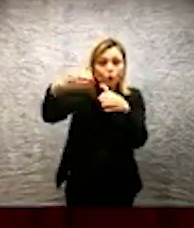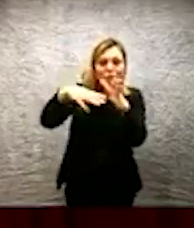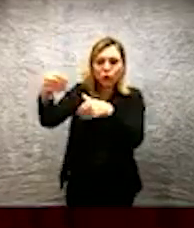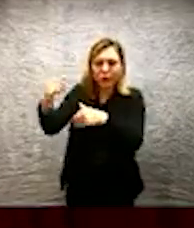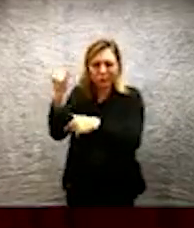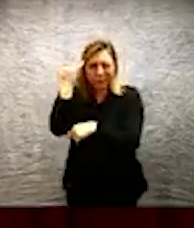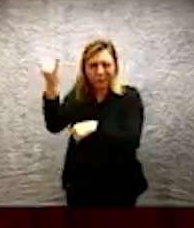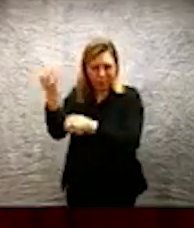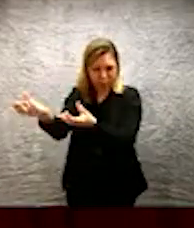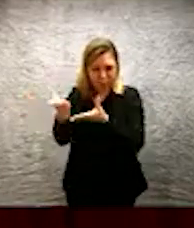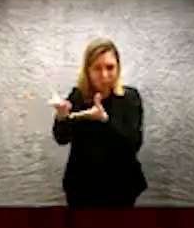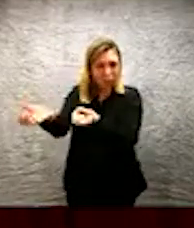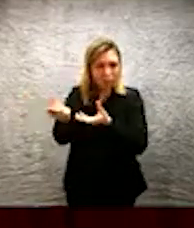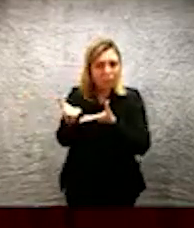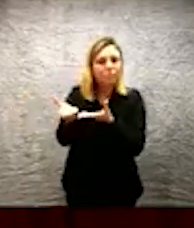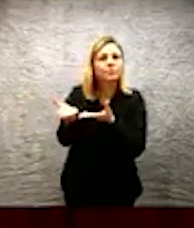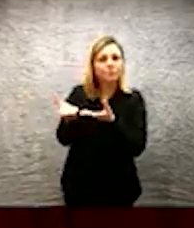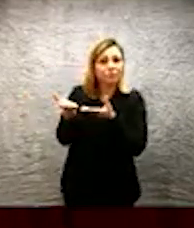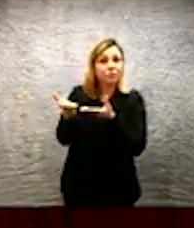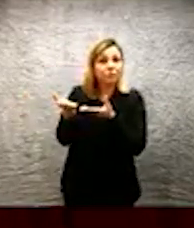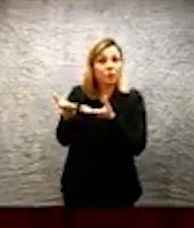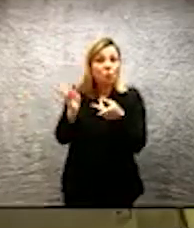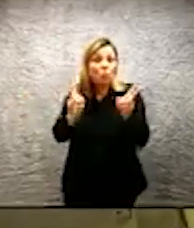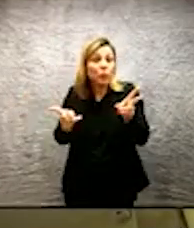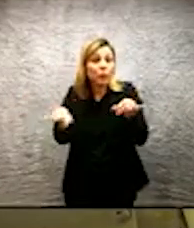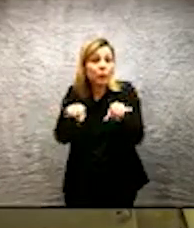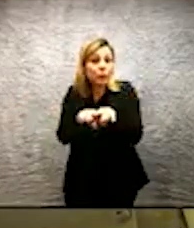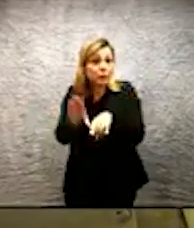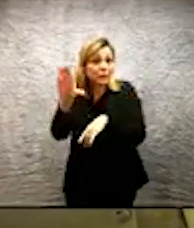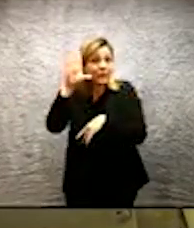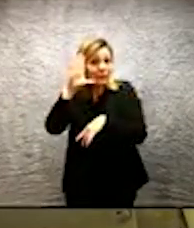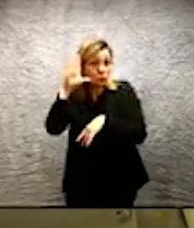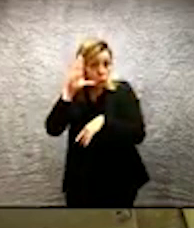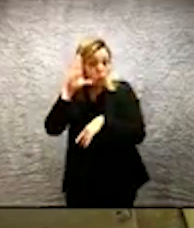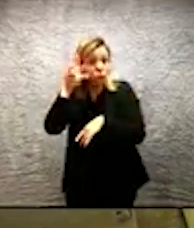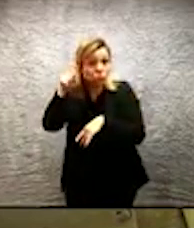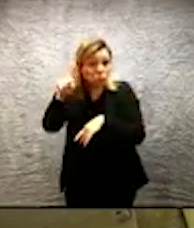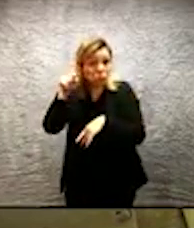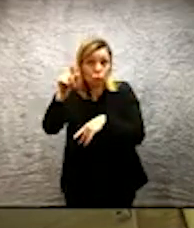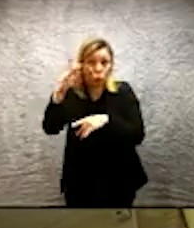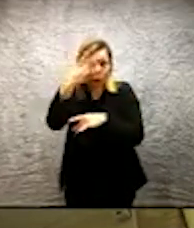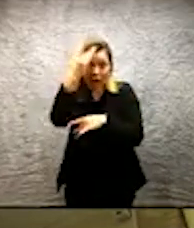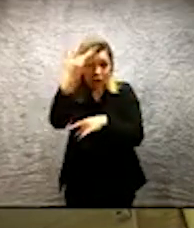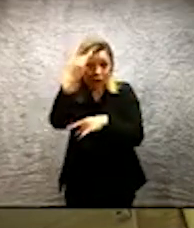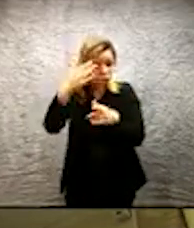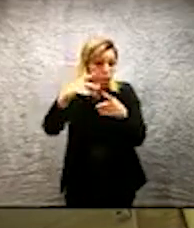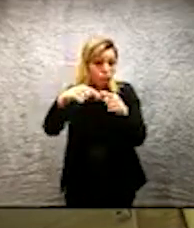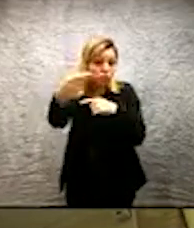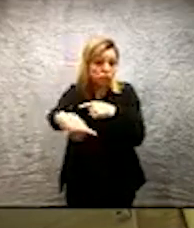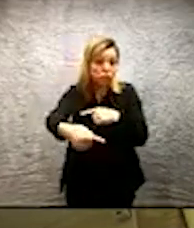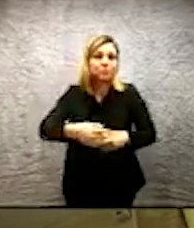proposées et pourquoi pas aussi un séjour sur l'été, les temps d'été.